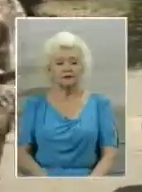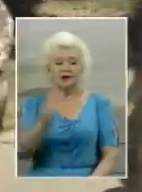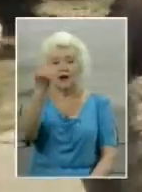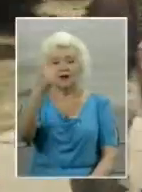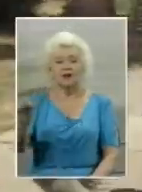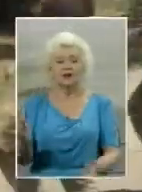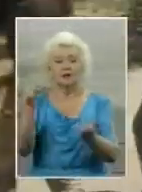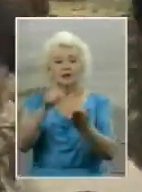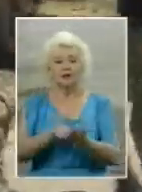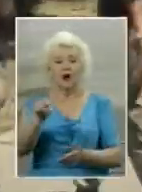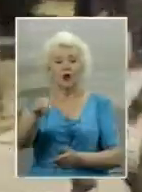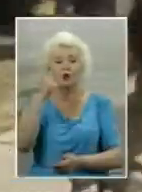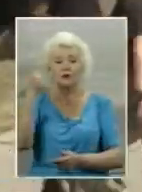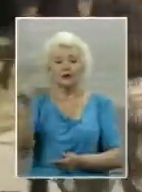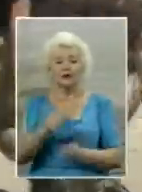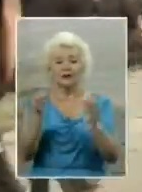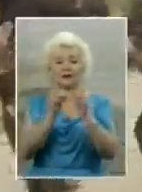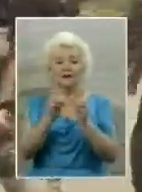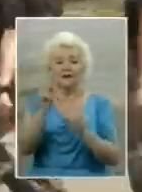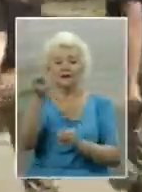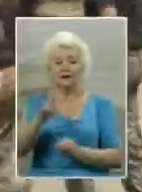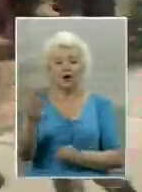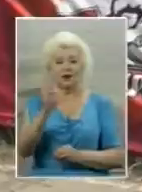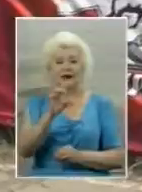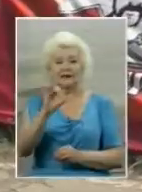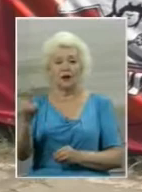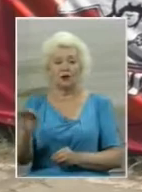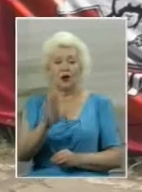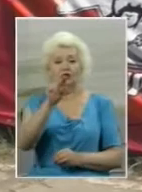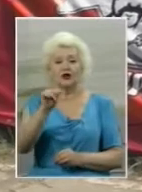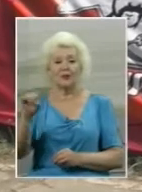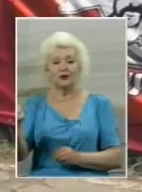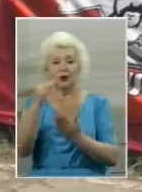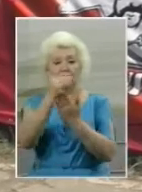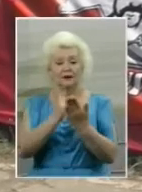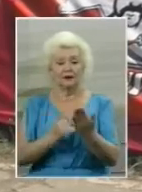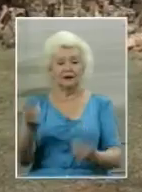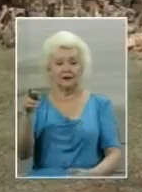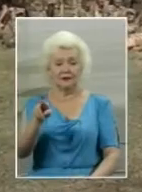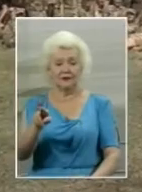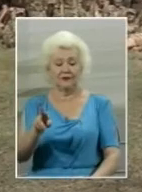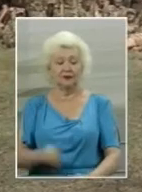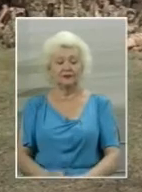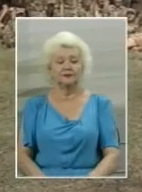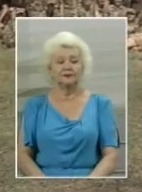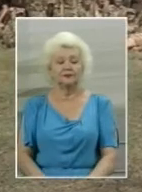Переможців визначать у неділю, 10 червня. Оксана Страмнова, Володимир Чепиного, телеканал «Скіфія».